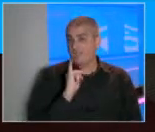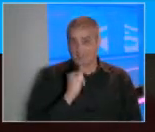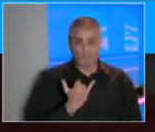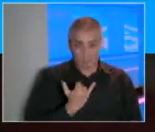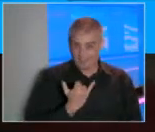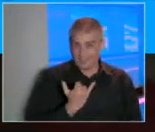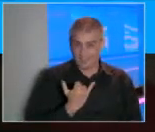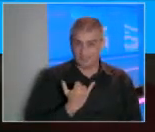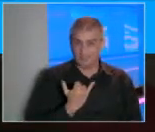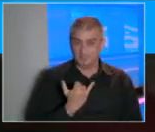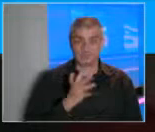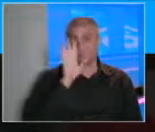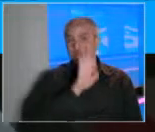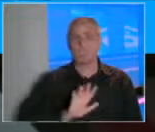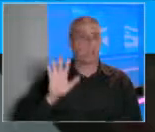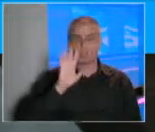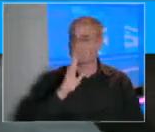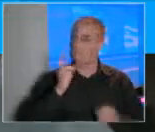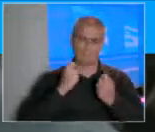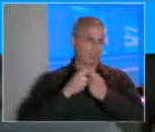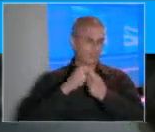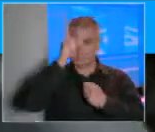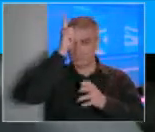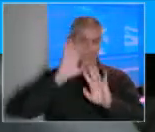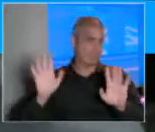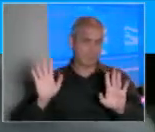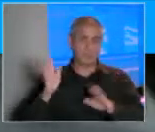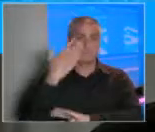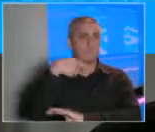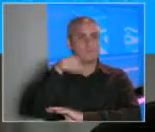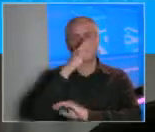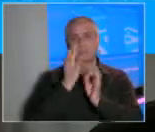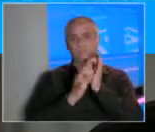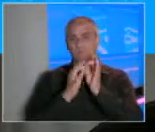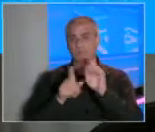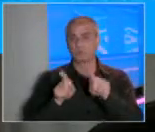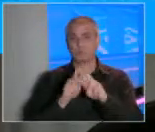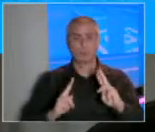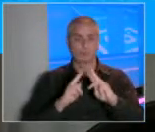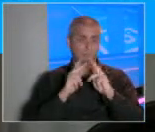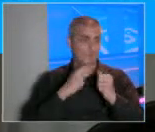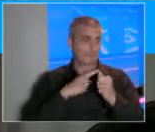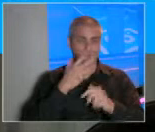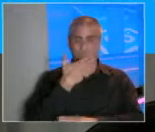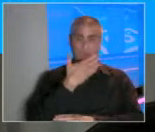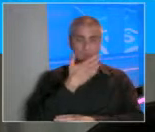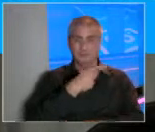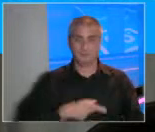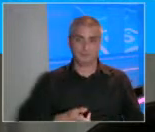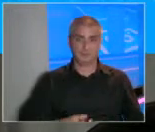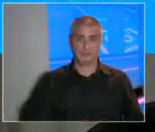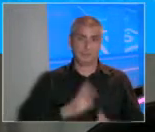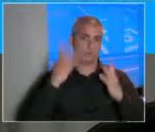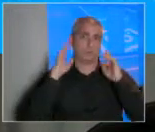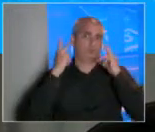שכן, באירופה, בלי קשר לגרמניה, מדינות ספציפיות כמו צרפת, שהיא מדינה לא פחות